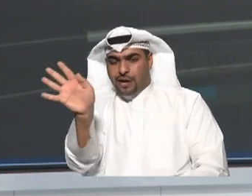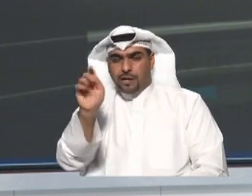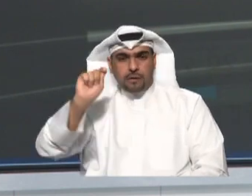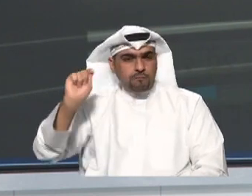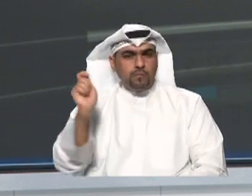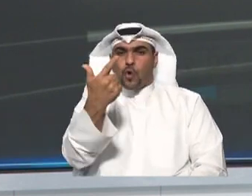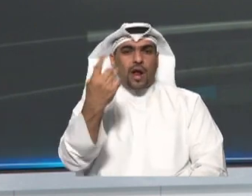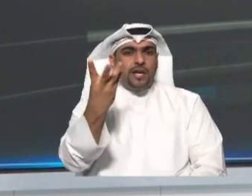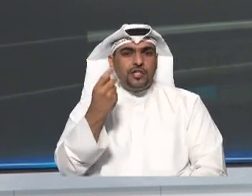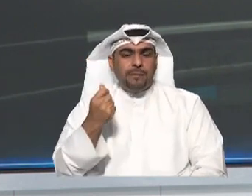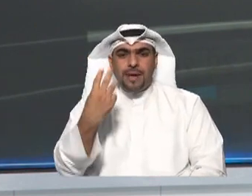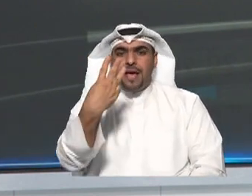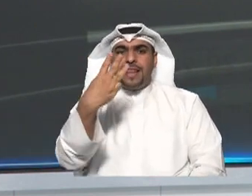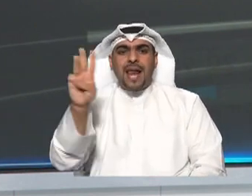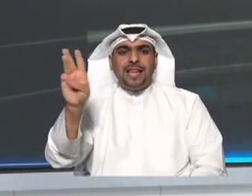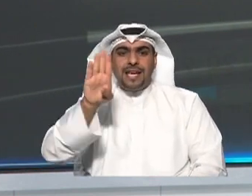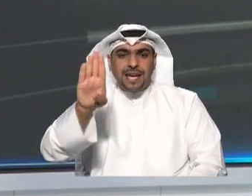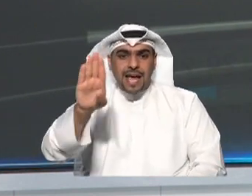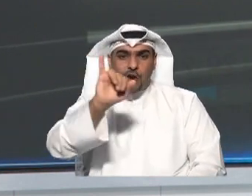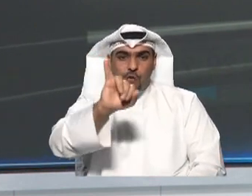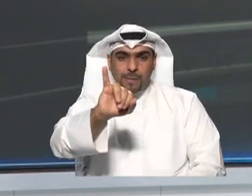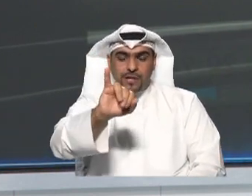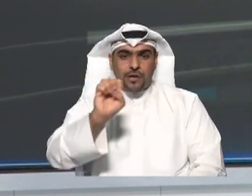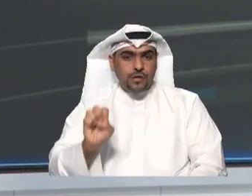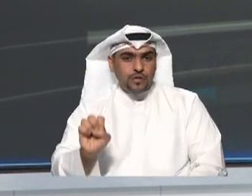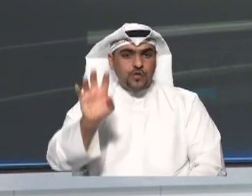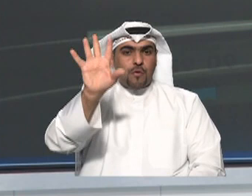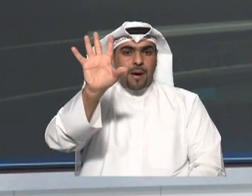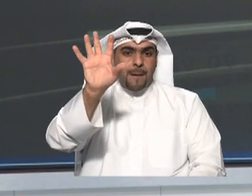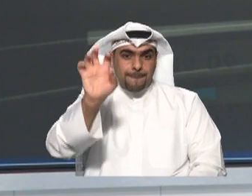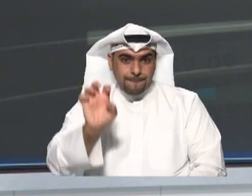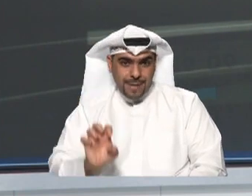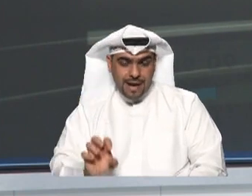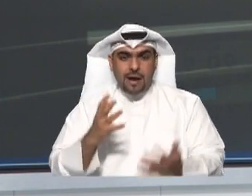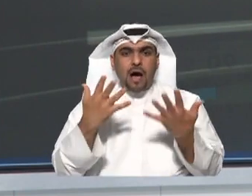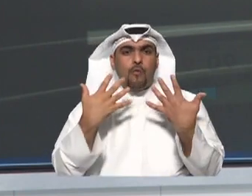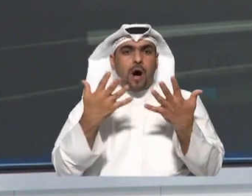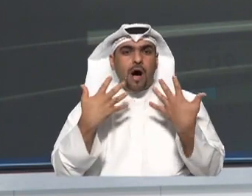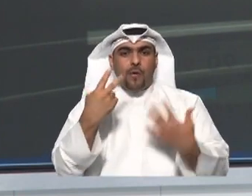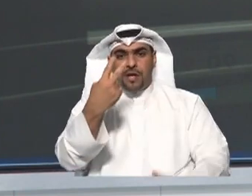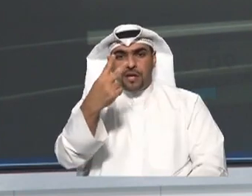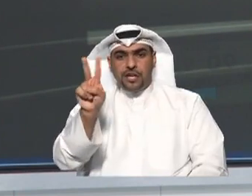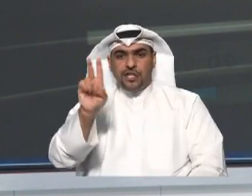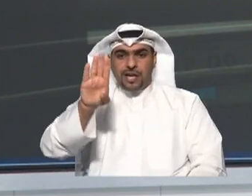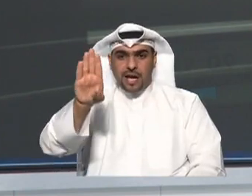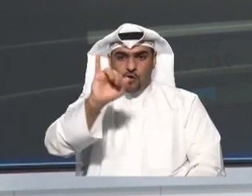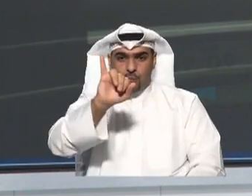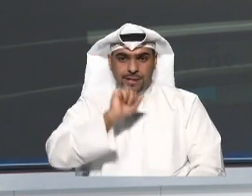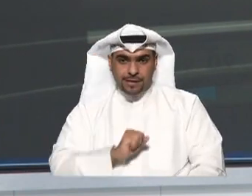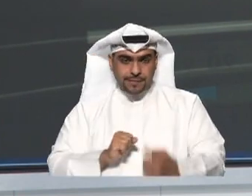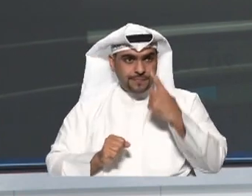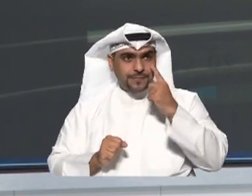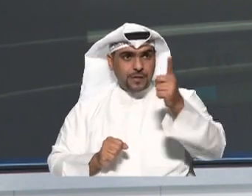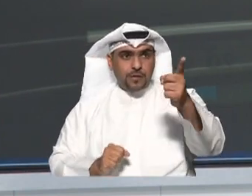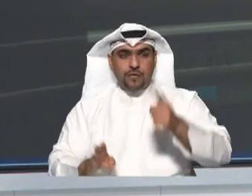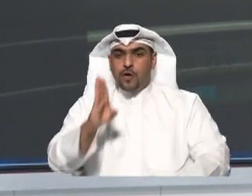بين 8 إلى 30 كيلومتر في الساعة نهارا، أما مساء ما بين 6 إلى 20 كيلومتر في الساعة. ابتداء من يوم الاثنين حتى يوم الخميس